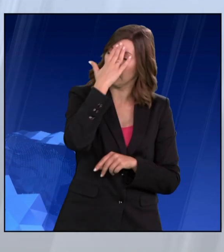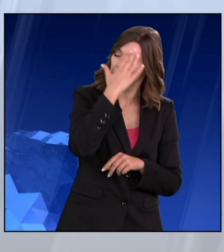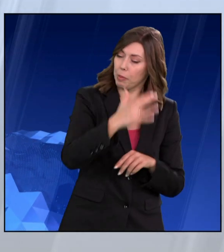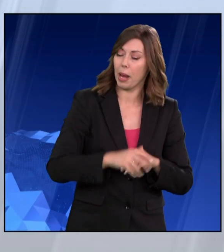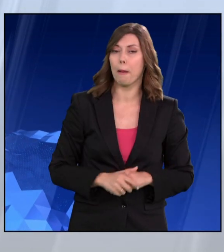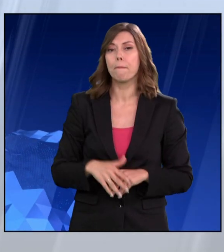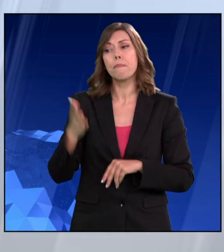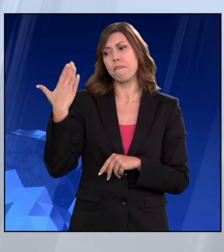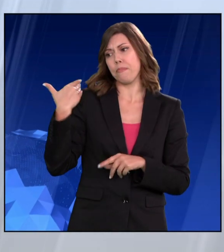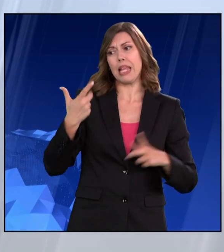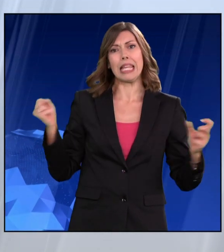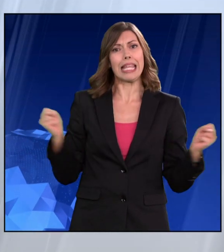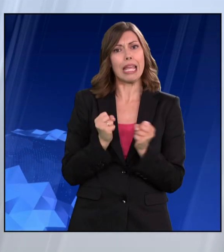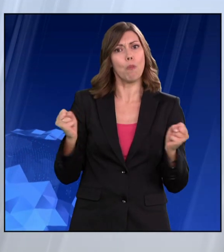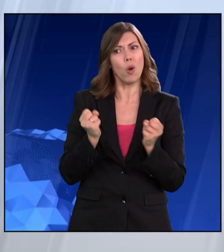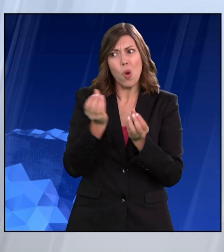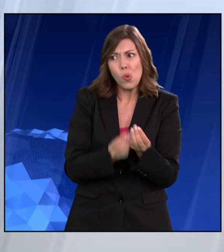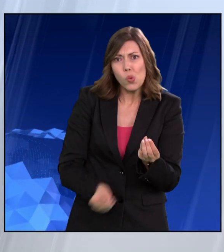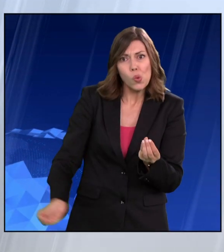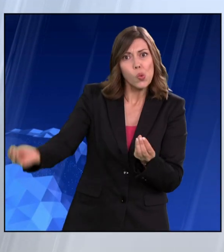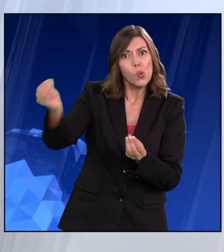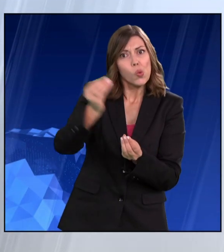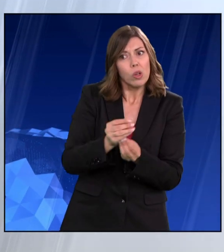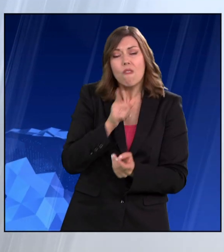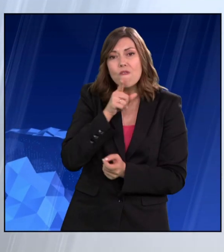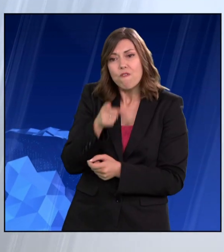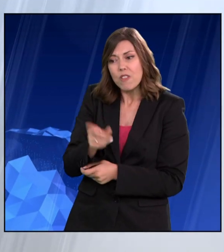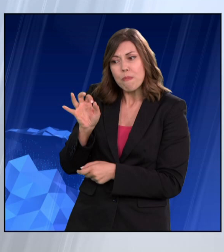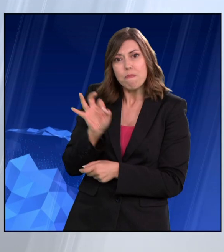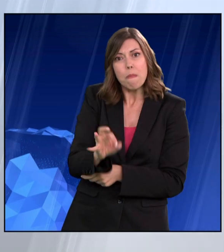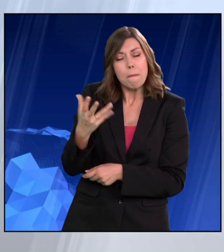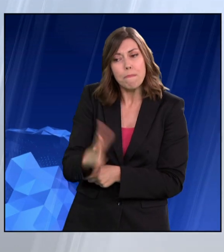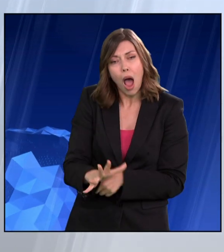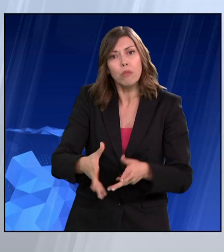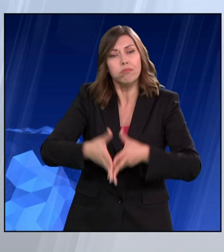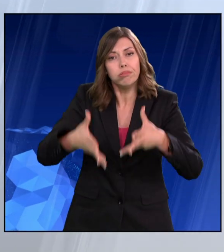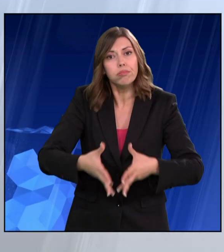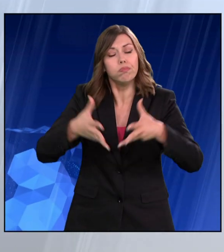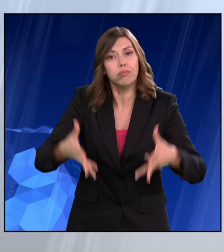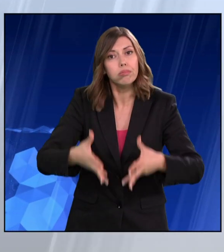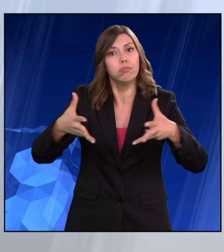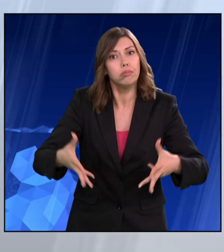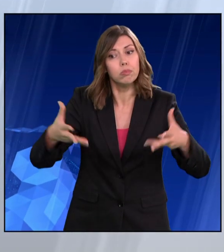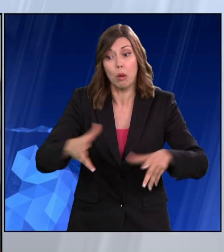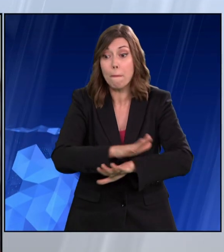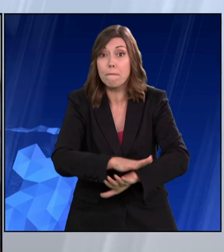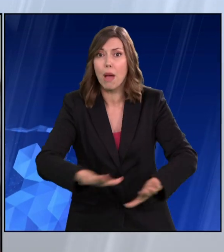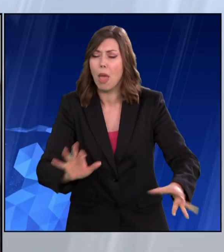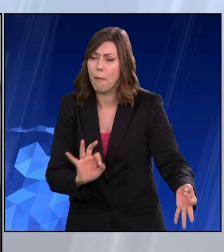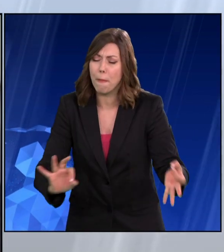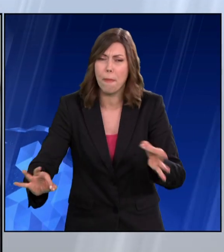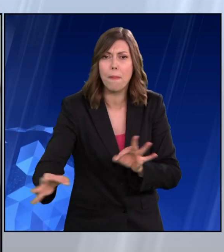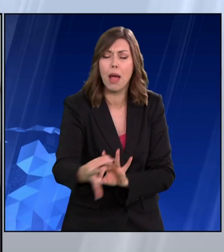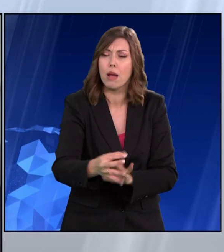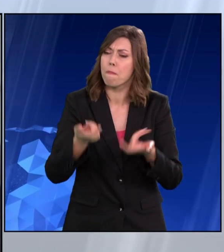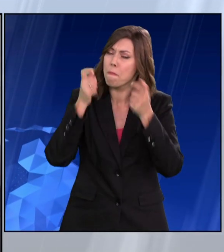από τον χειμώνα και τότε είχε προκαλέσει ανησυχία και βλέπουμε ότι τώρα, καλοκαίρι, είναι και πάλι σε έξαρση.